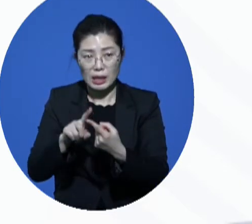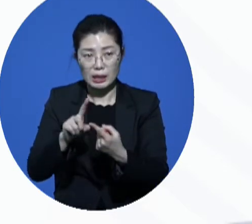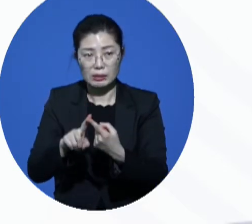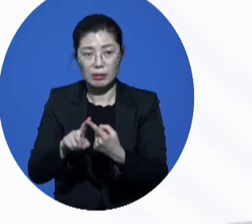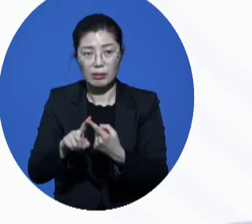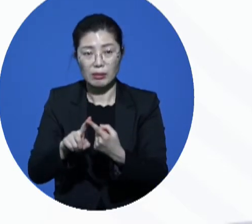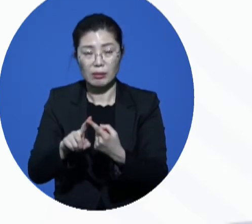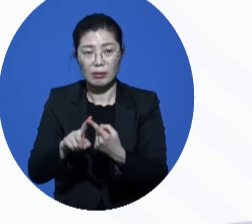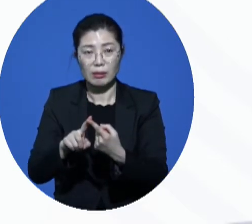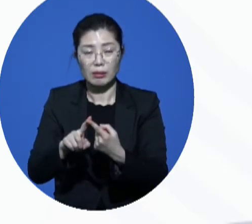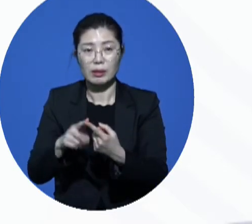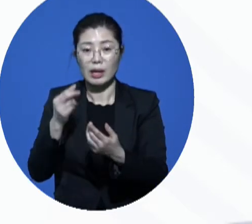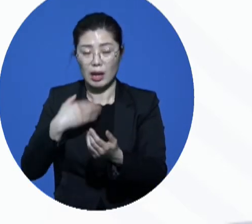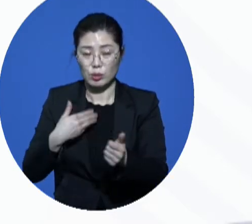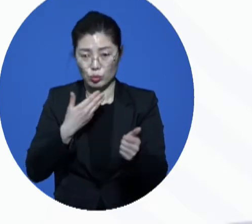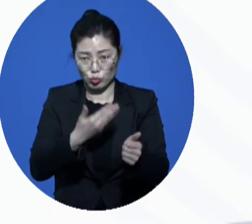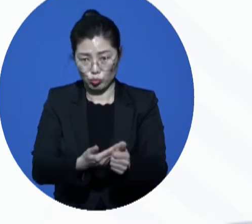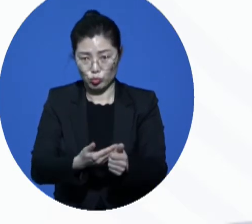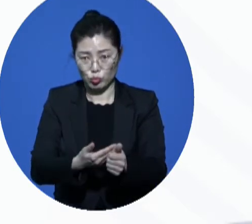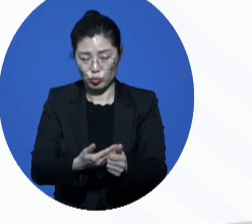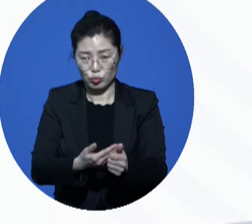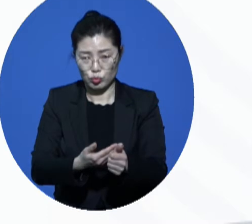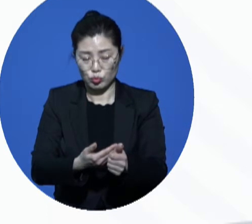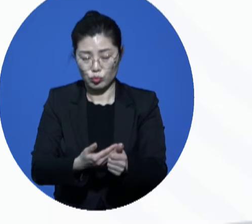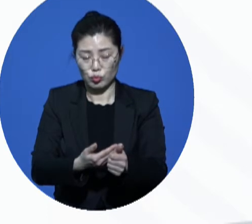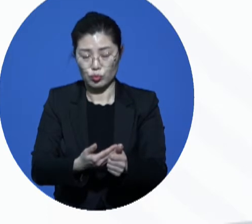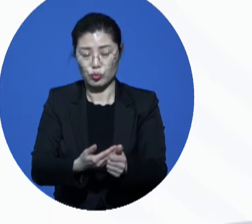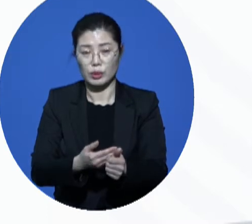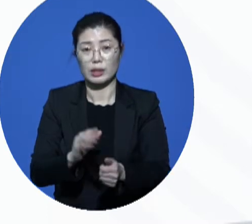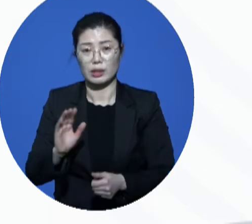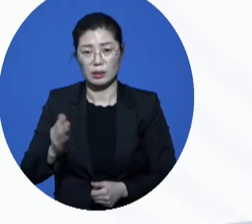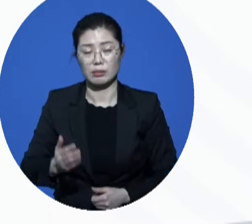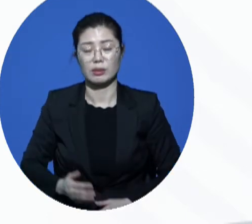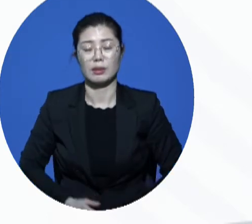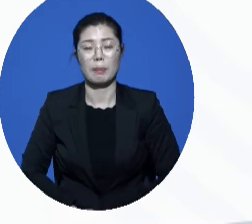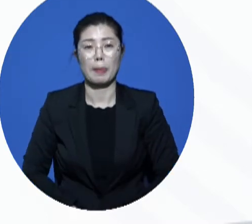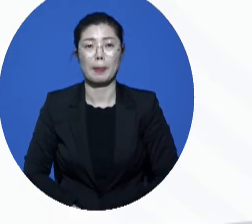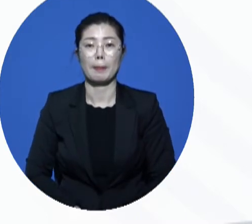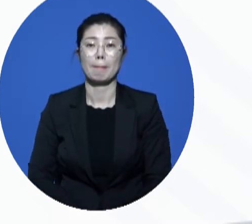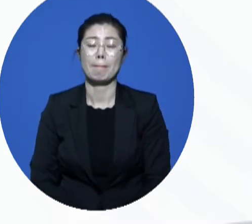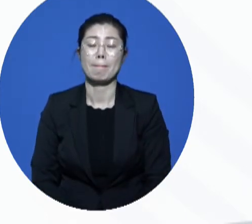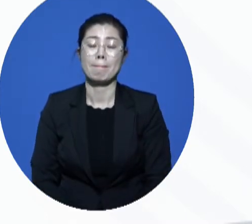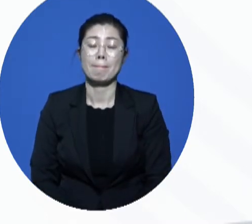이제 통보해 와서 장애인 단체들의 비판을 사게 되기도 했습니다.